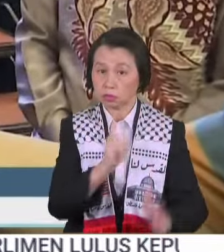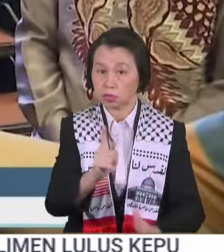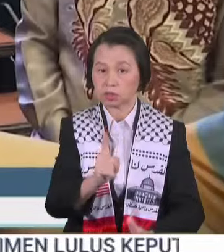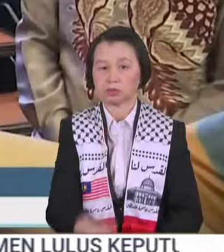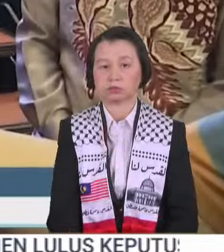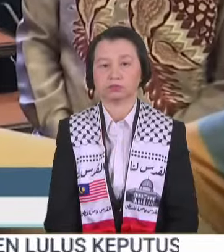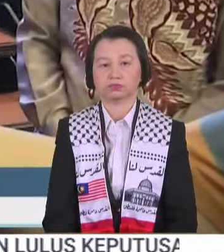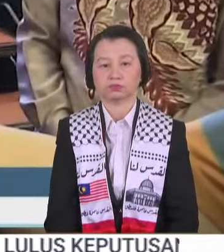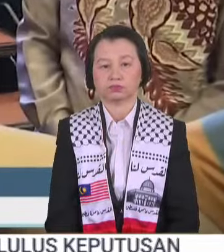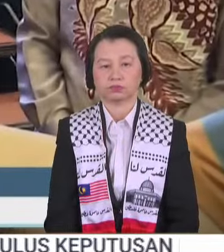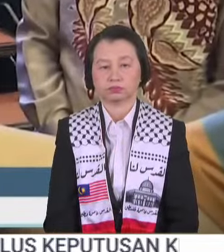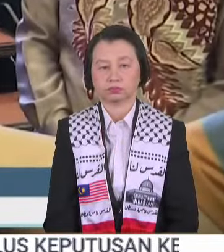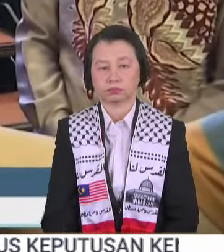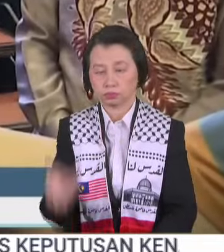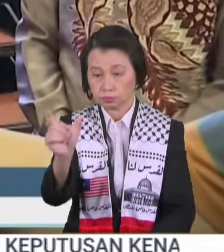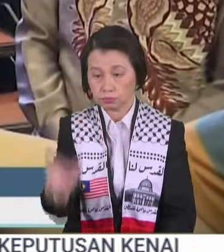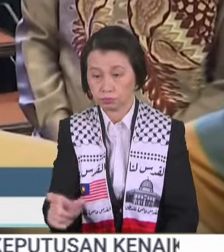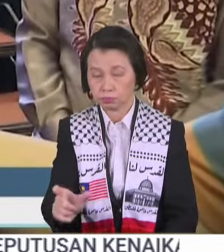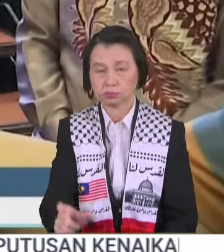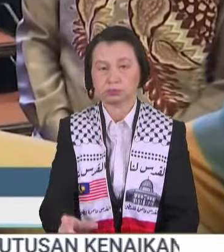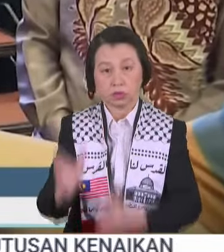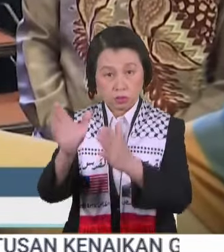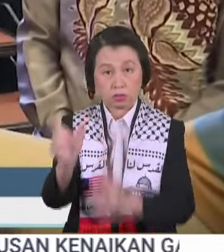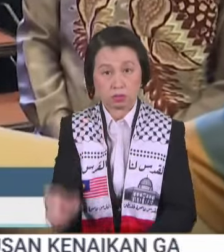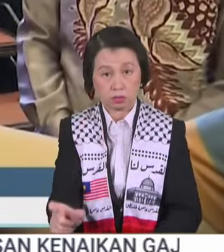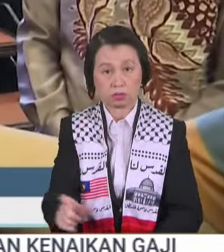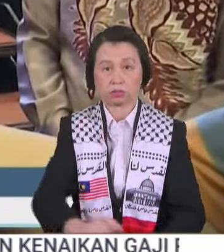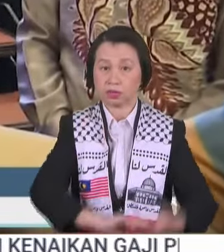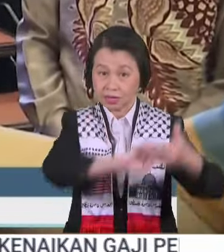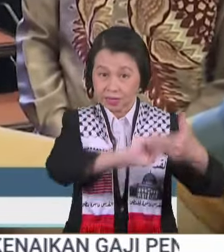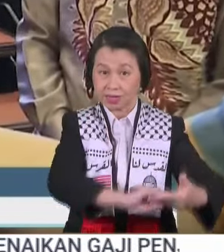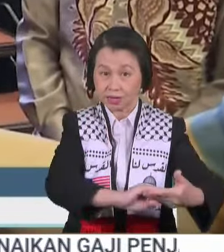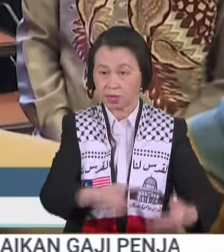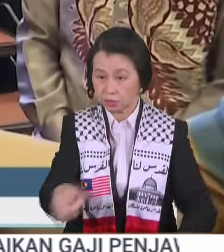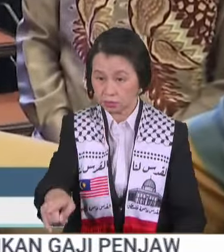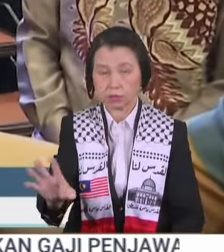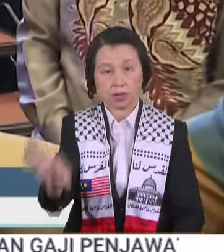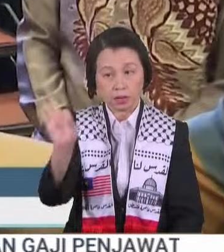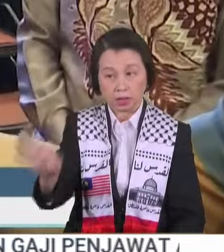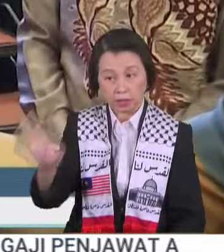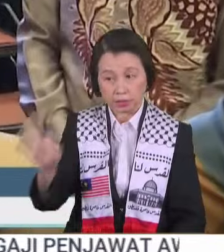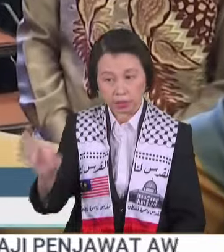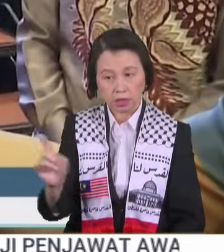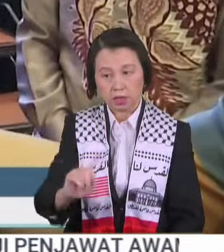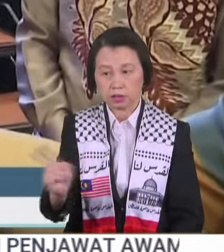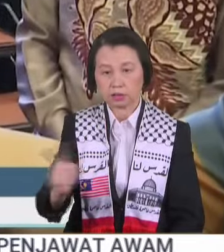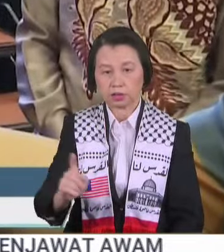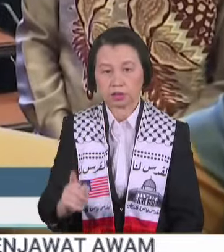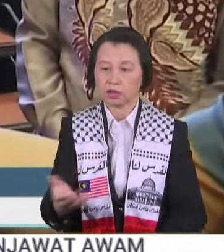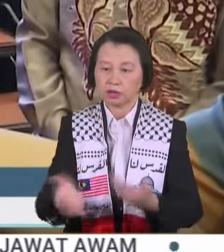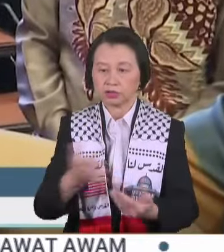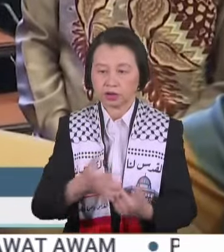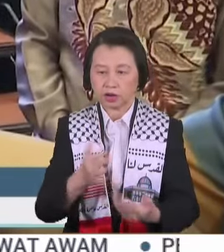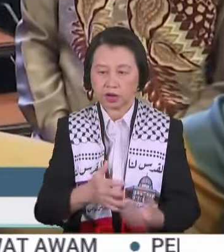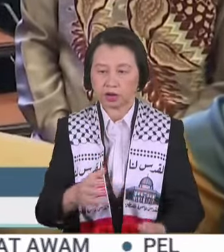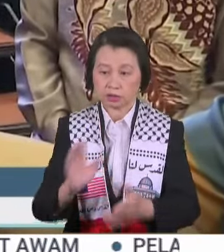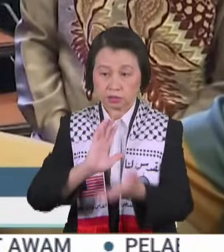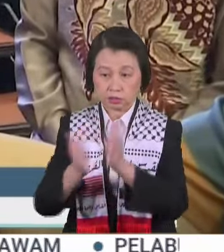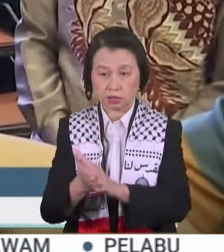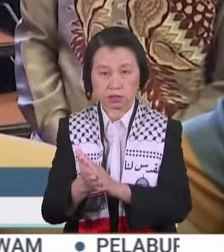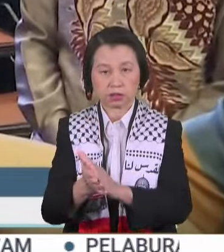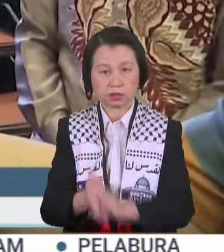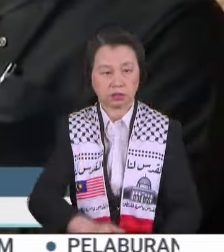tekankan supaya juru nikah yang dilantik ini tidak mudah menikahkan pasangan tanpa